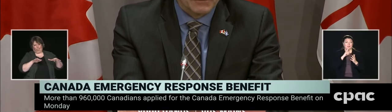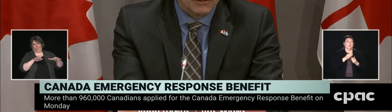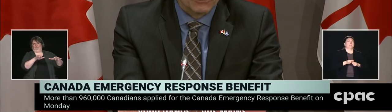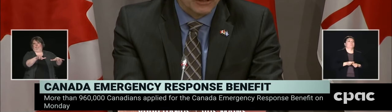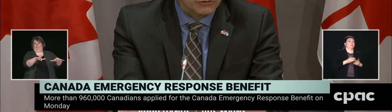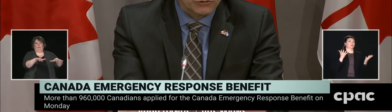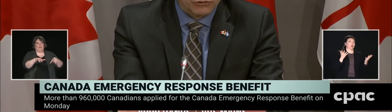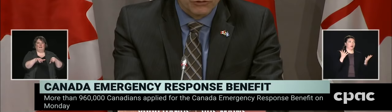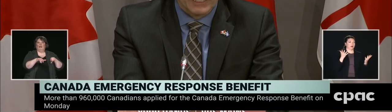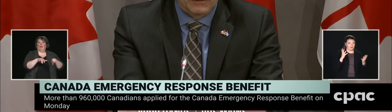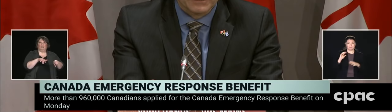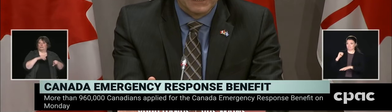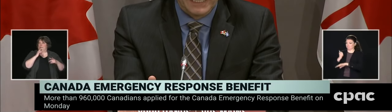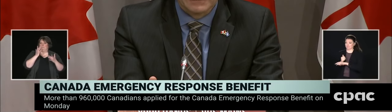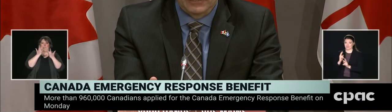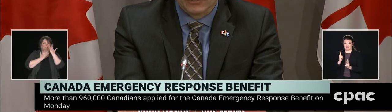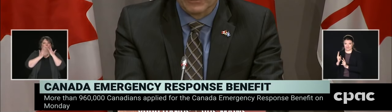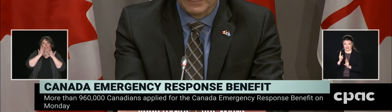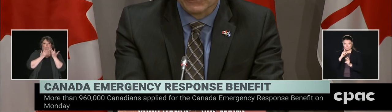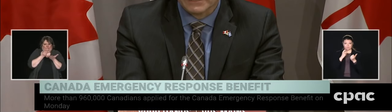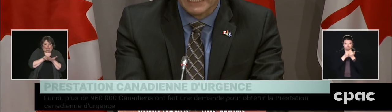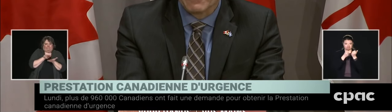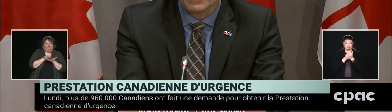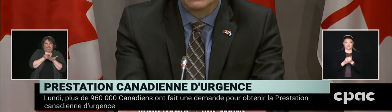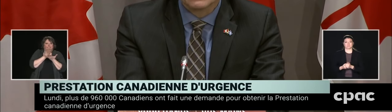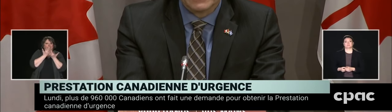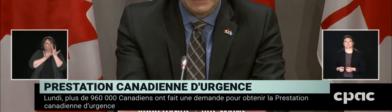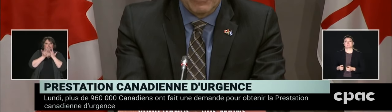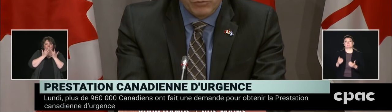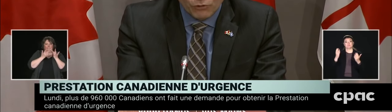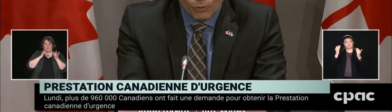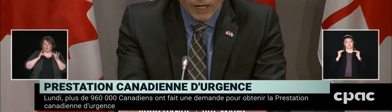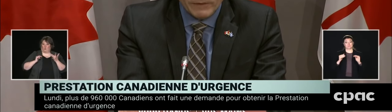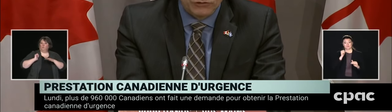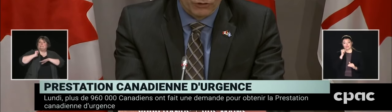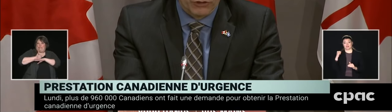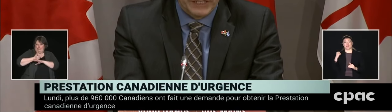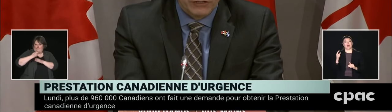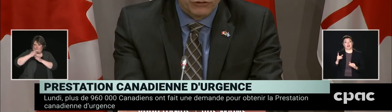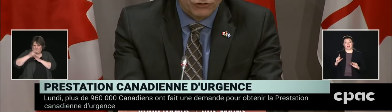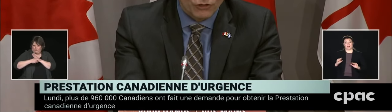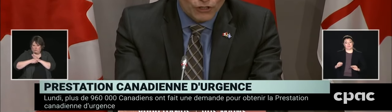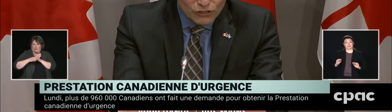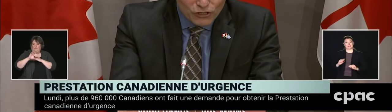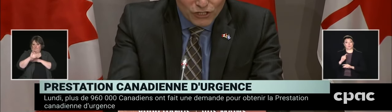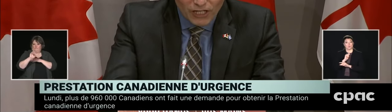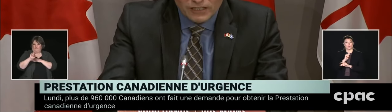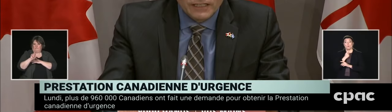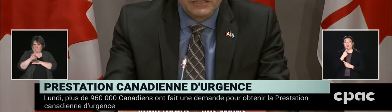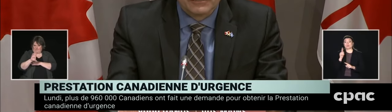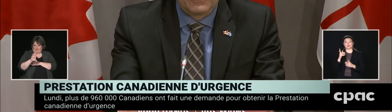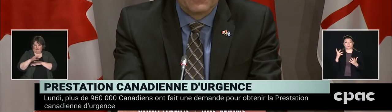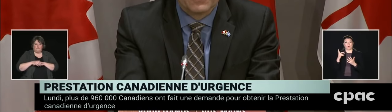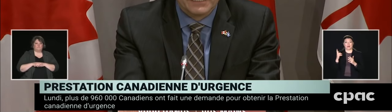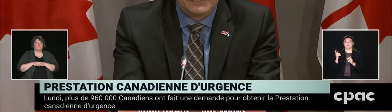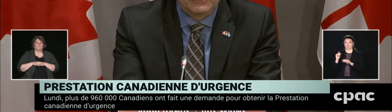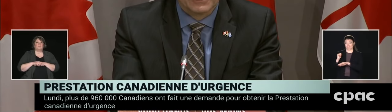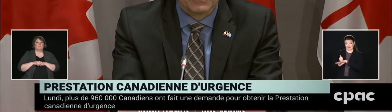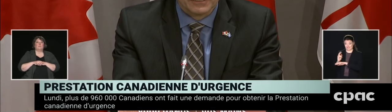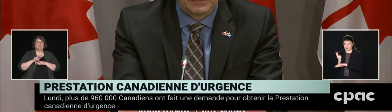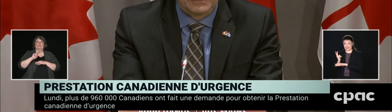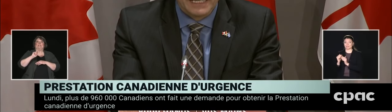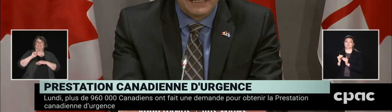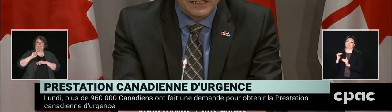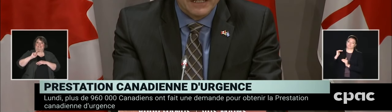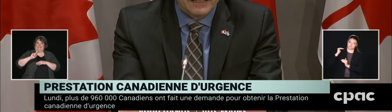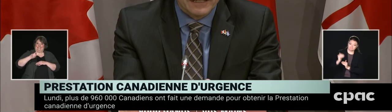La deuxième chose que M. Trudeau a annoncé hier, c'est que là, on est dans une étape d'aller plus loin parce qu'on reconnaît que ce gigantesque filet de